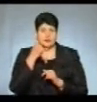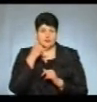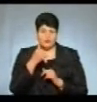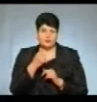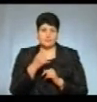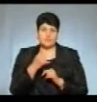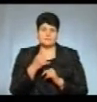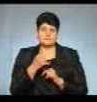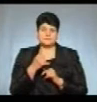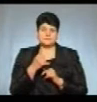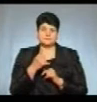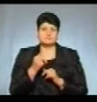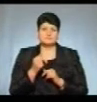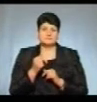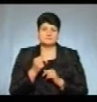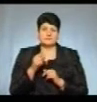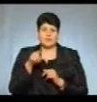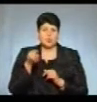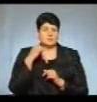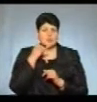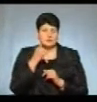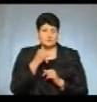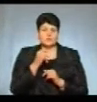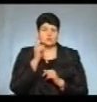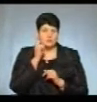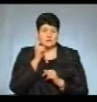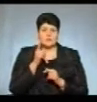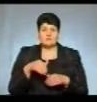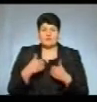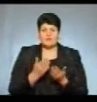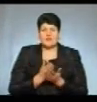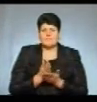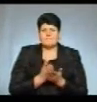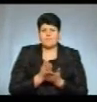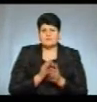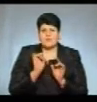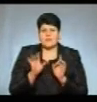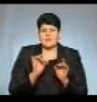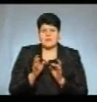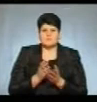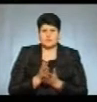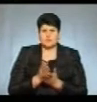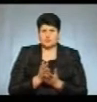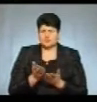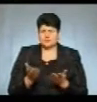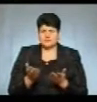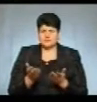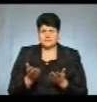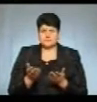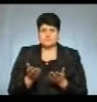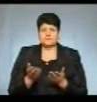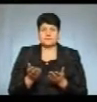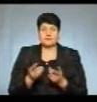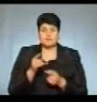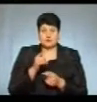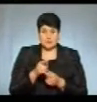її на номер телефону мобільний і пропонували послуги, якісь рекламні послуги. І